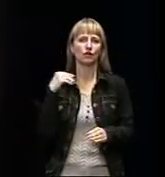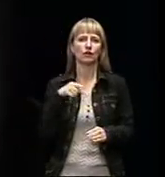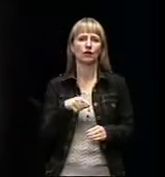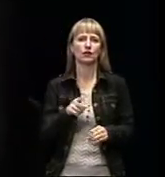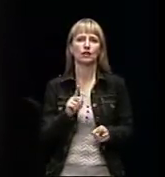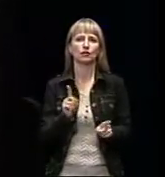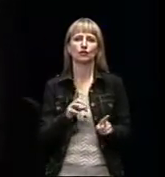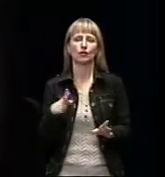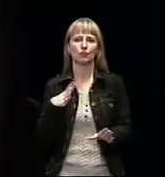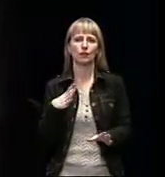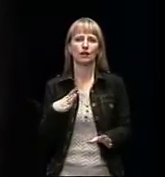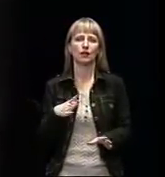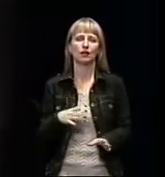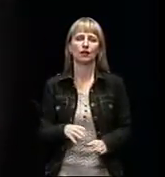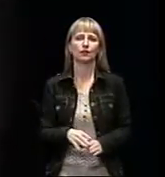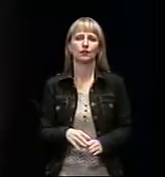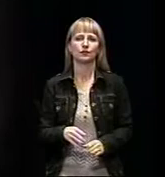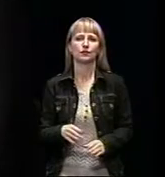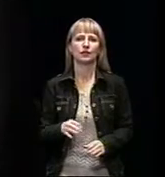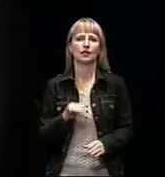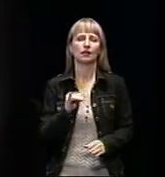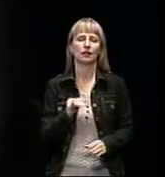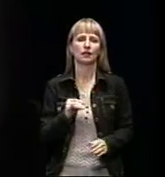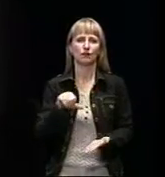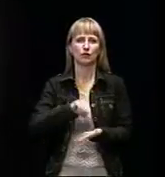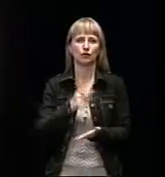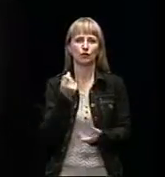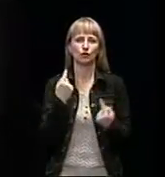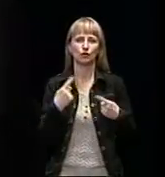конечно, подружились. Вот. Но репертуарчик немножко другой.